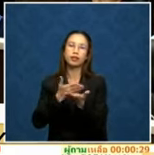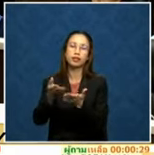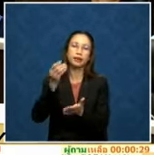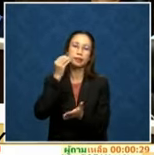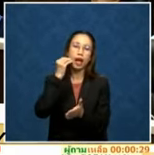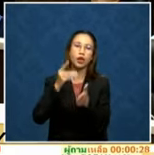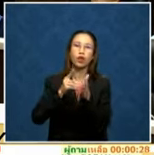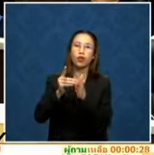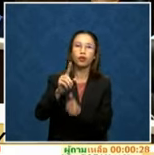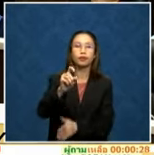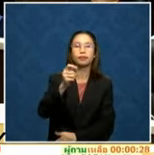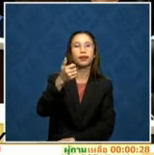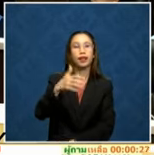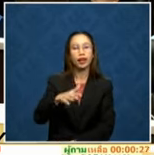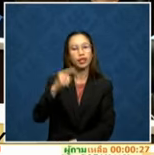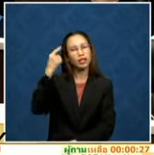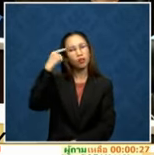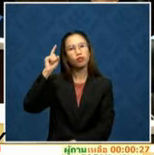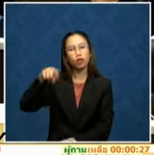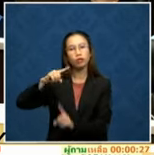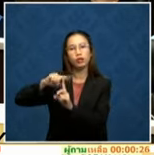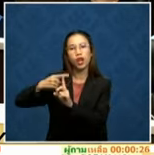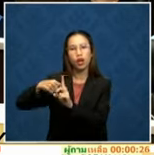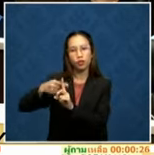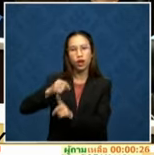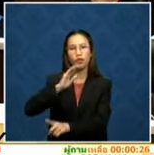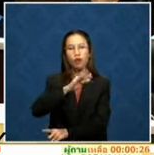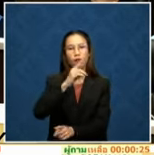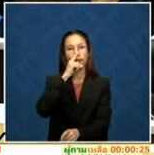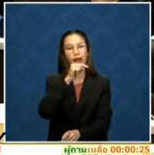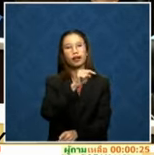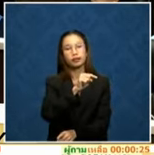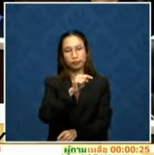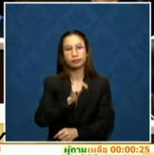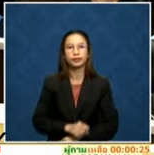หรอจะตไปเช่าบ้านของต่ Luego